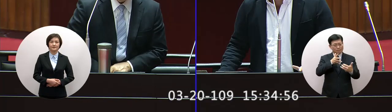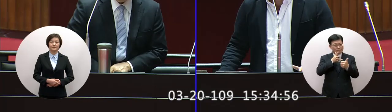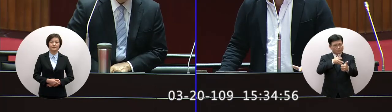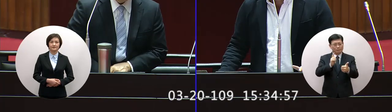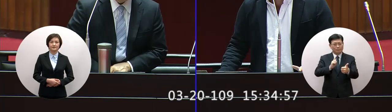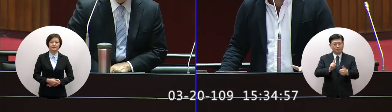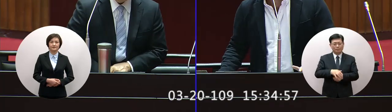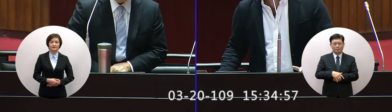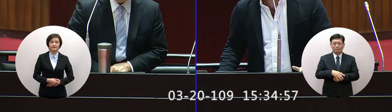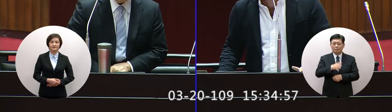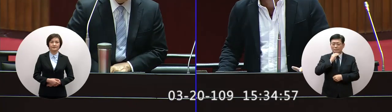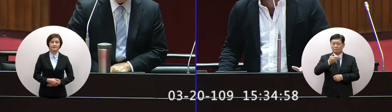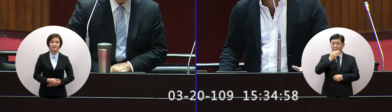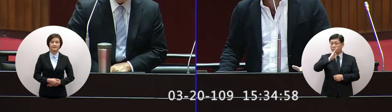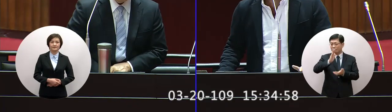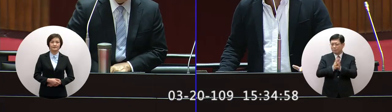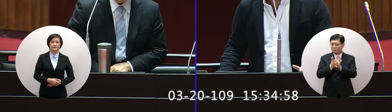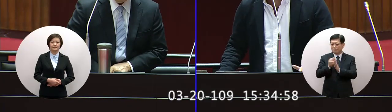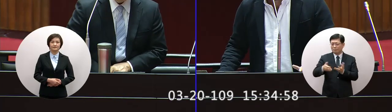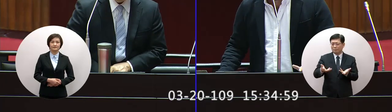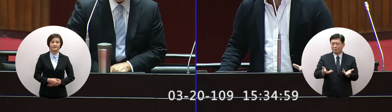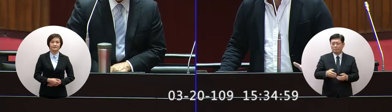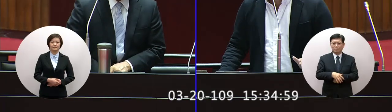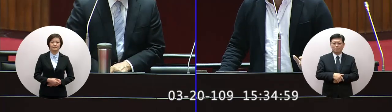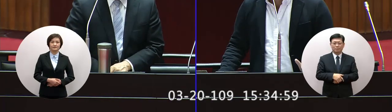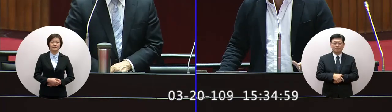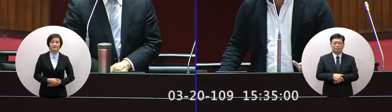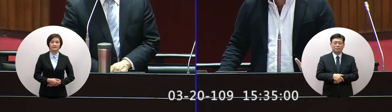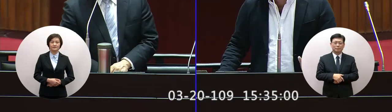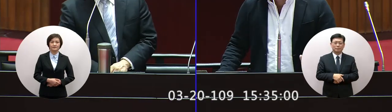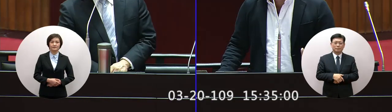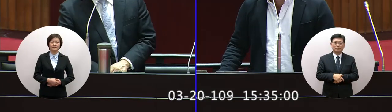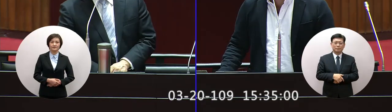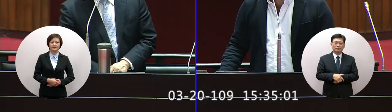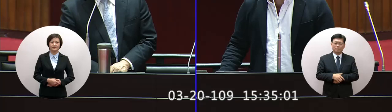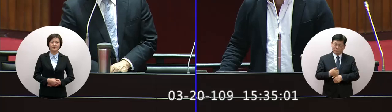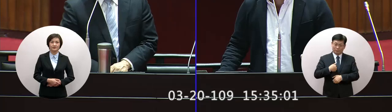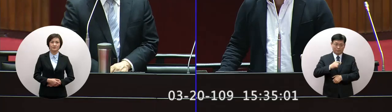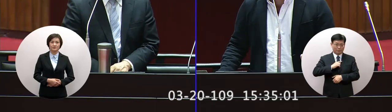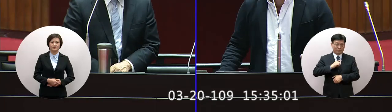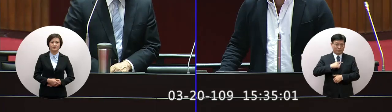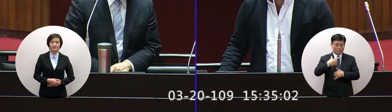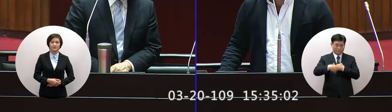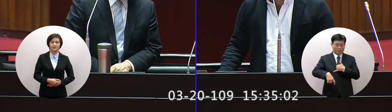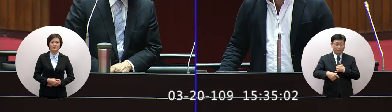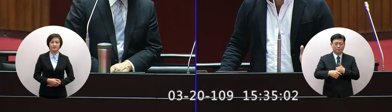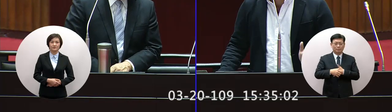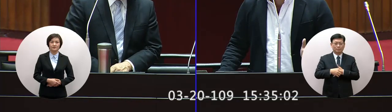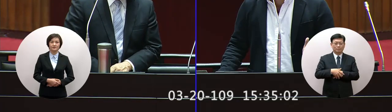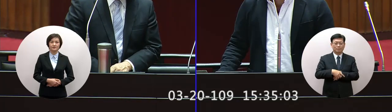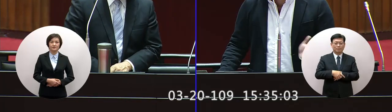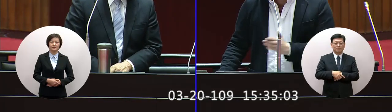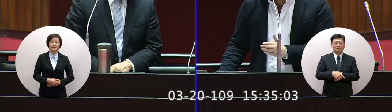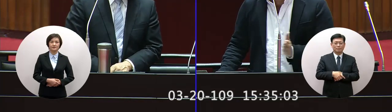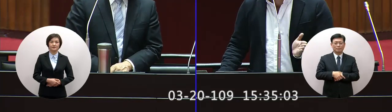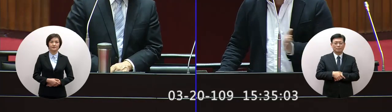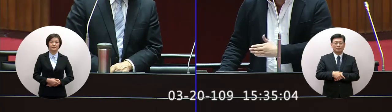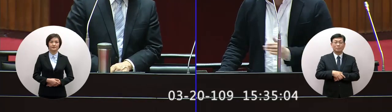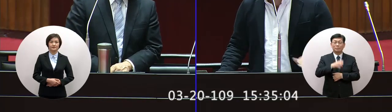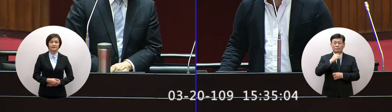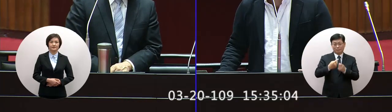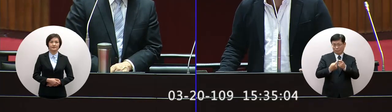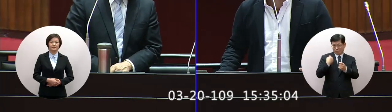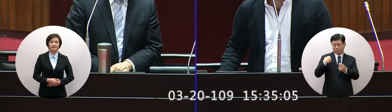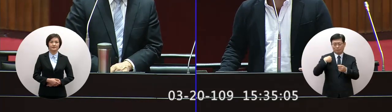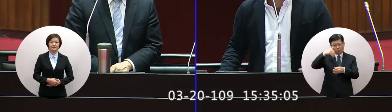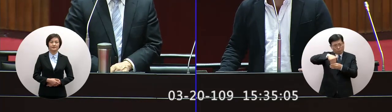关心的题目是关于气候变迁的议题哦。那我自己在这个去